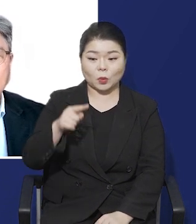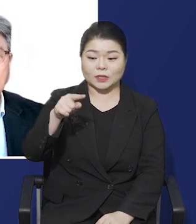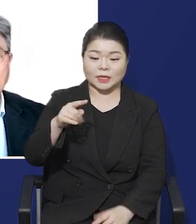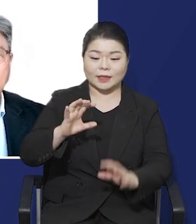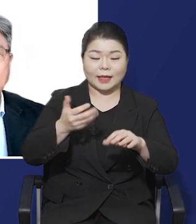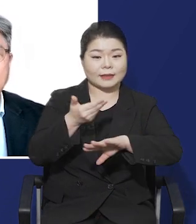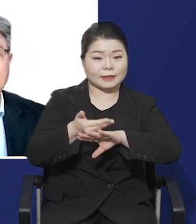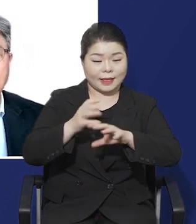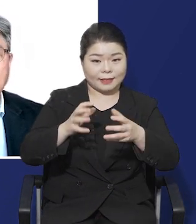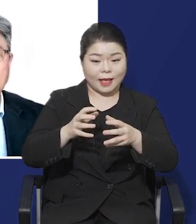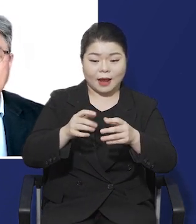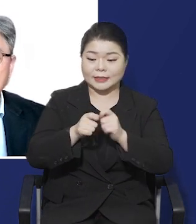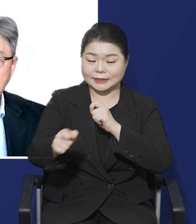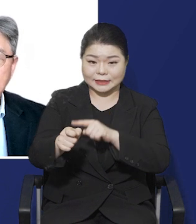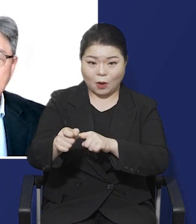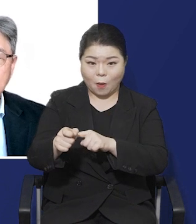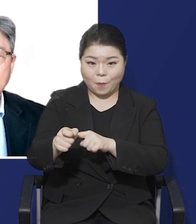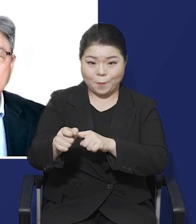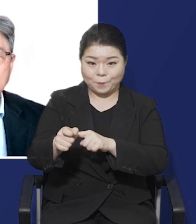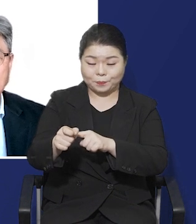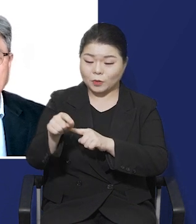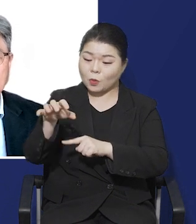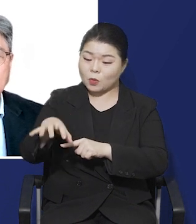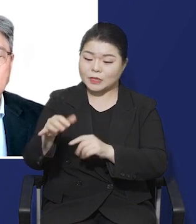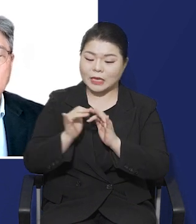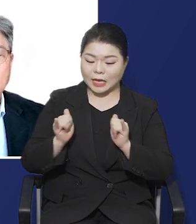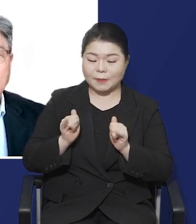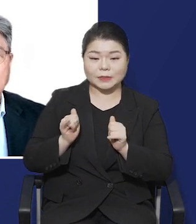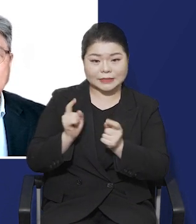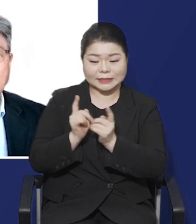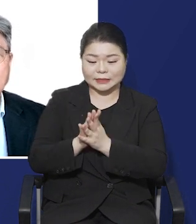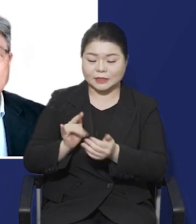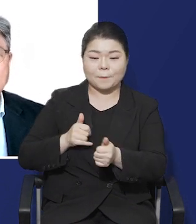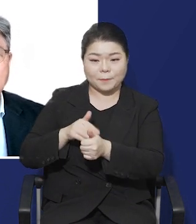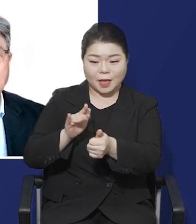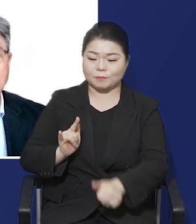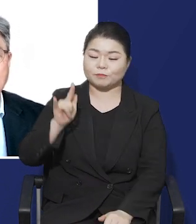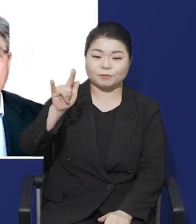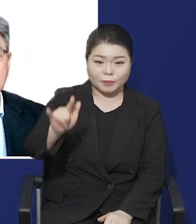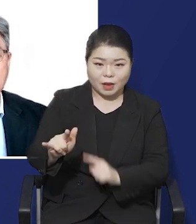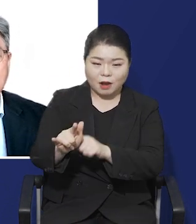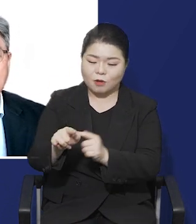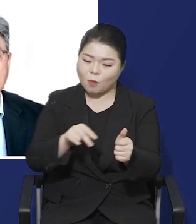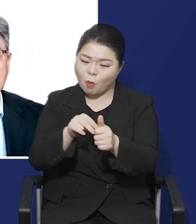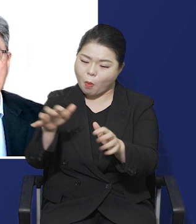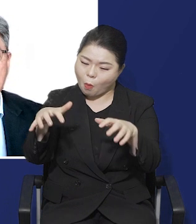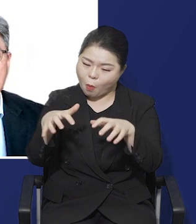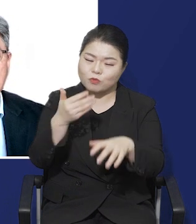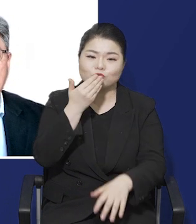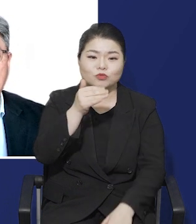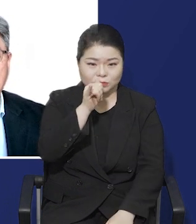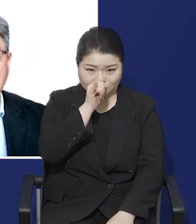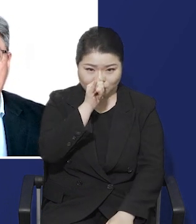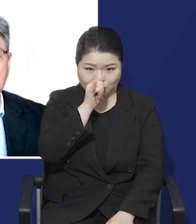지점이나 주재소 등의 직원을 직접 파견해서 현지 방문 등을 통해 정보를 수집하는 방법이